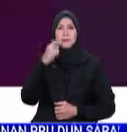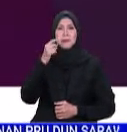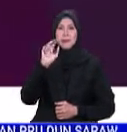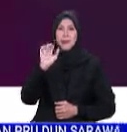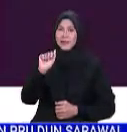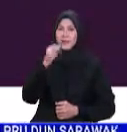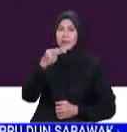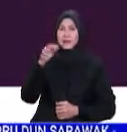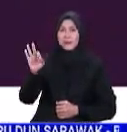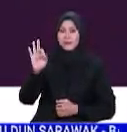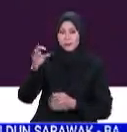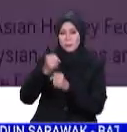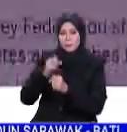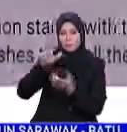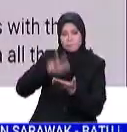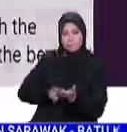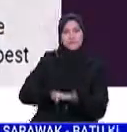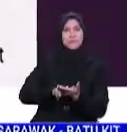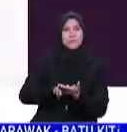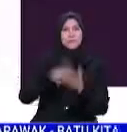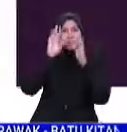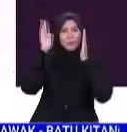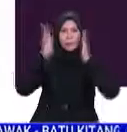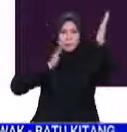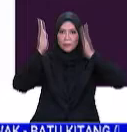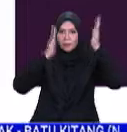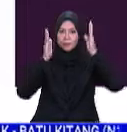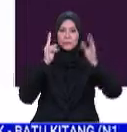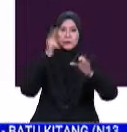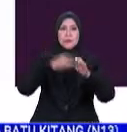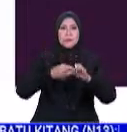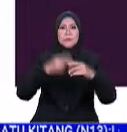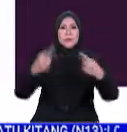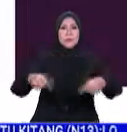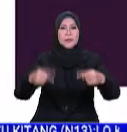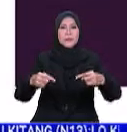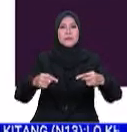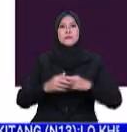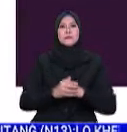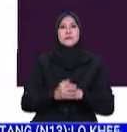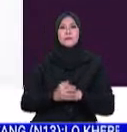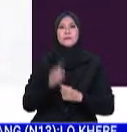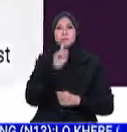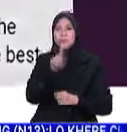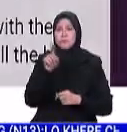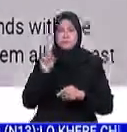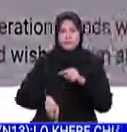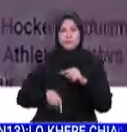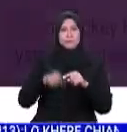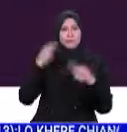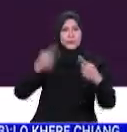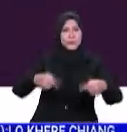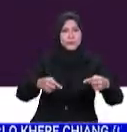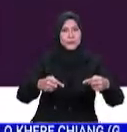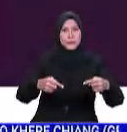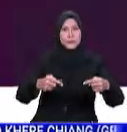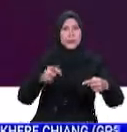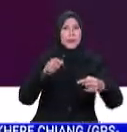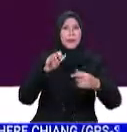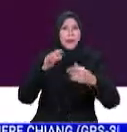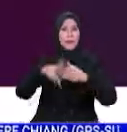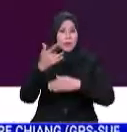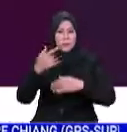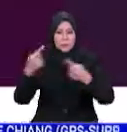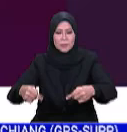sebagai penghormatan kepada Malaysian Tigers menyertai kejohanan berkenaan biarpun tidak dibenarkan beraksi dalam dua perlawanan